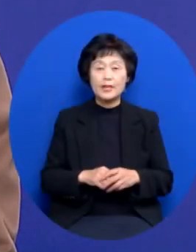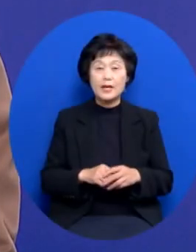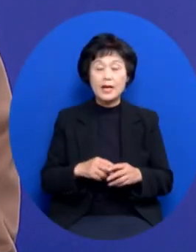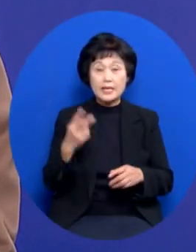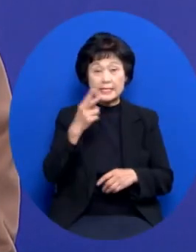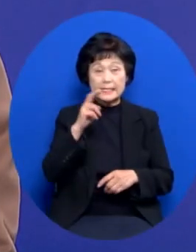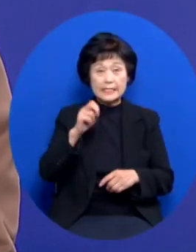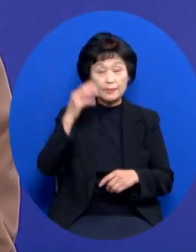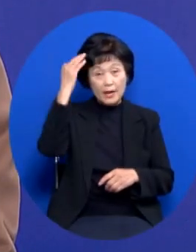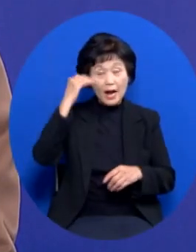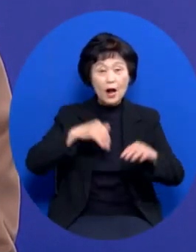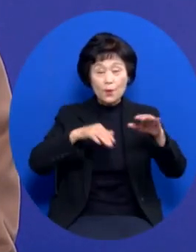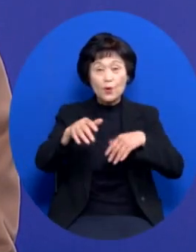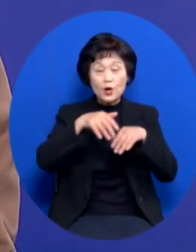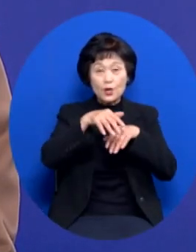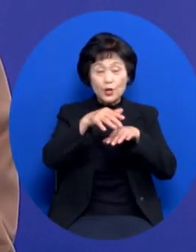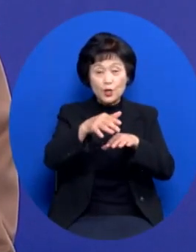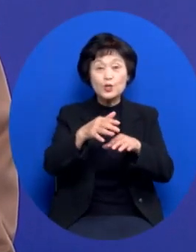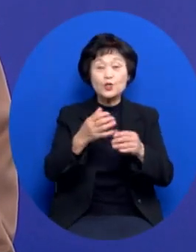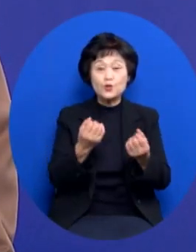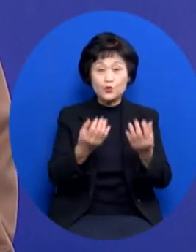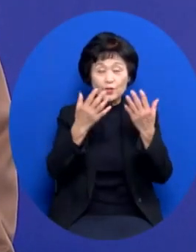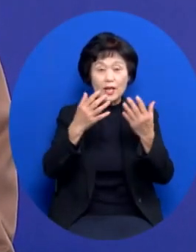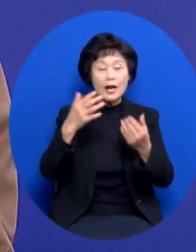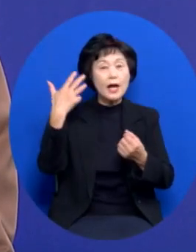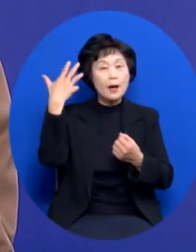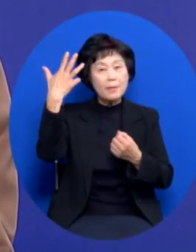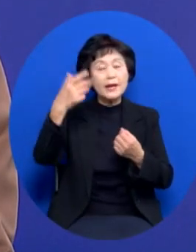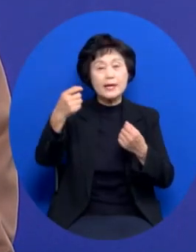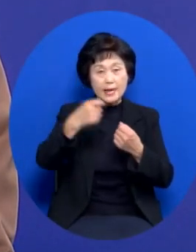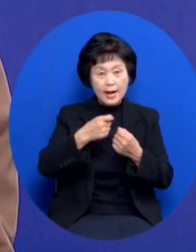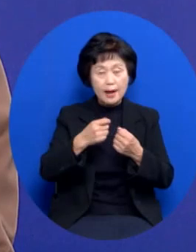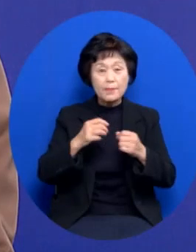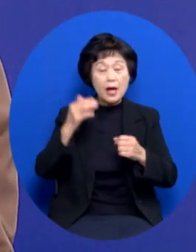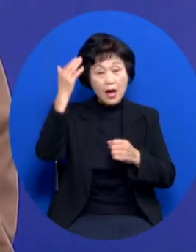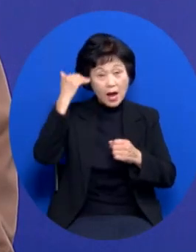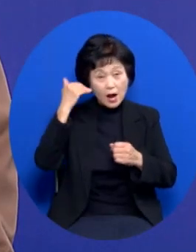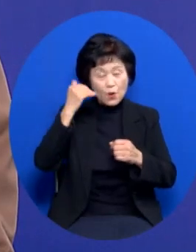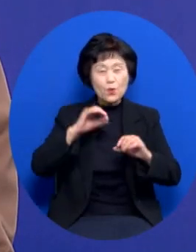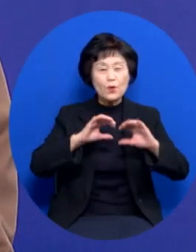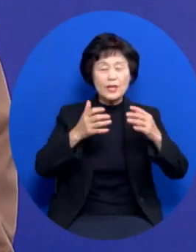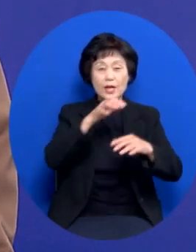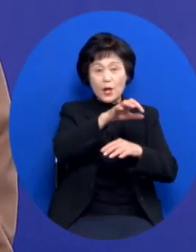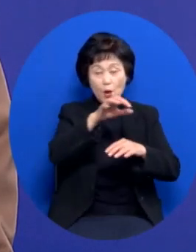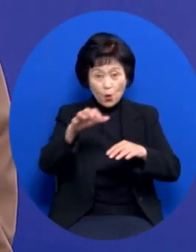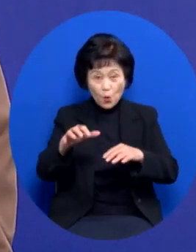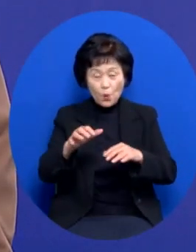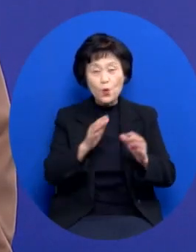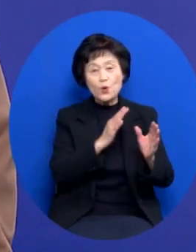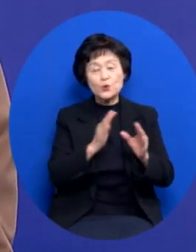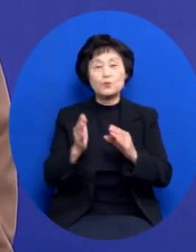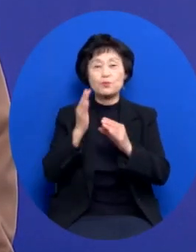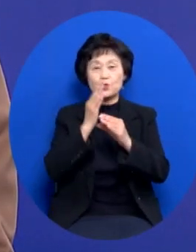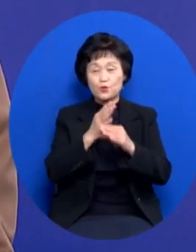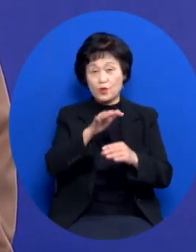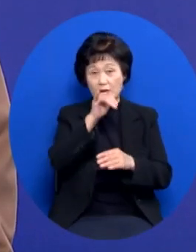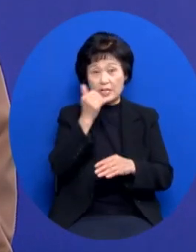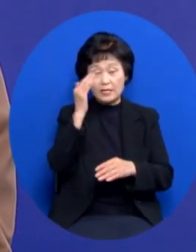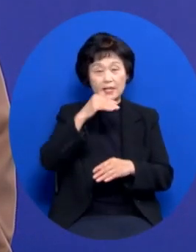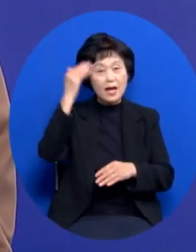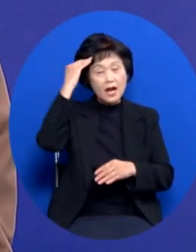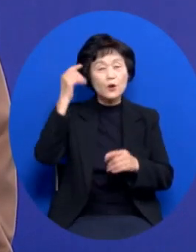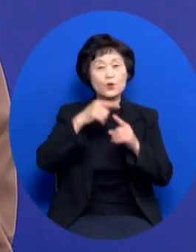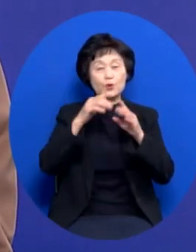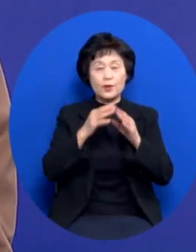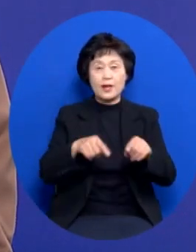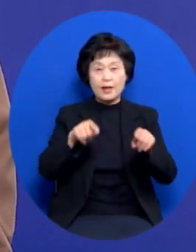2022 코리아 퍼레이드가 8일 앞으로 다가왔습니다. 국내는 물론 국경을 넘어서까지 이 퍼레이드를 위해 다양하게 준비하고 있는데요. 한국교회가